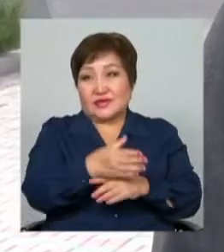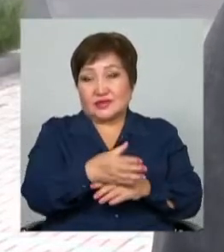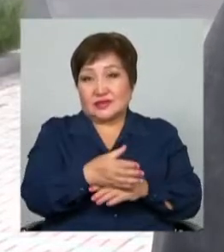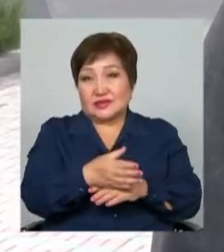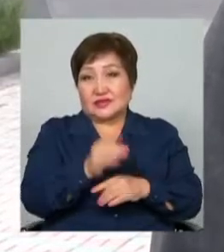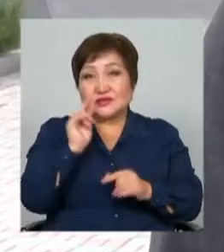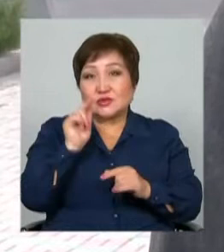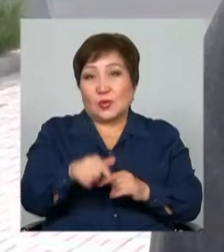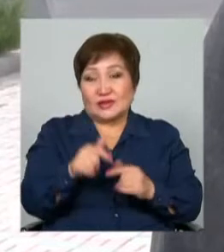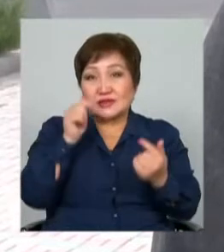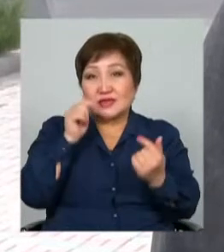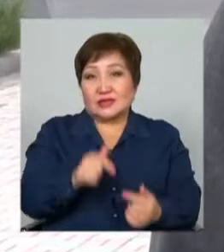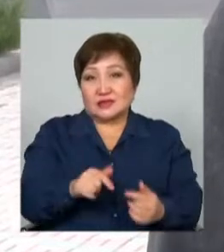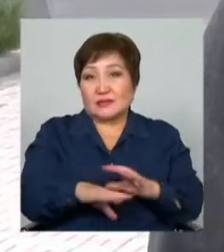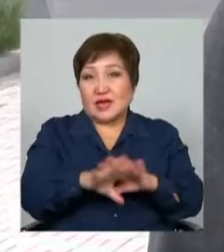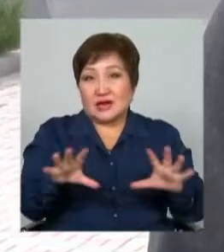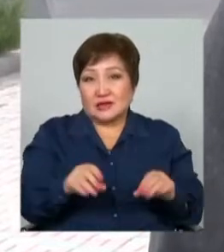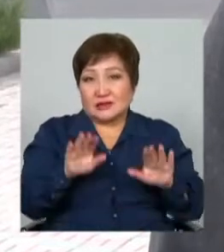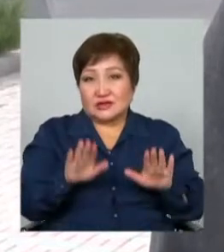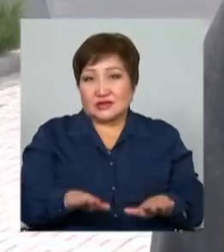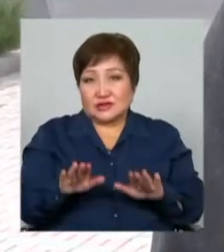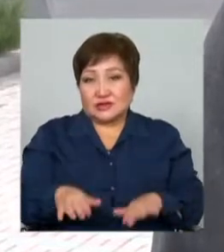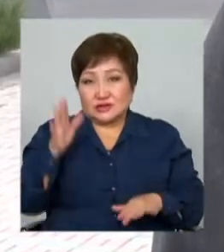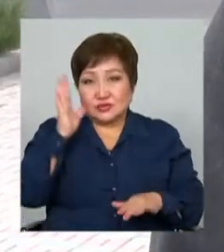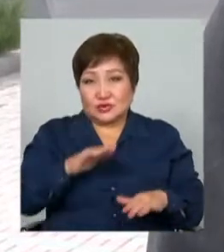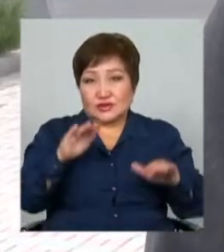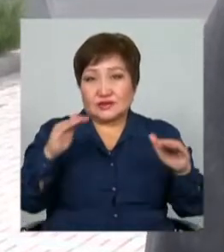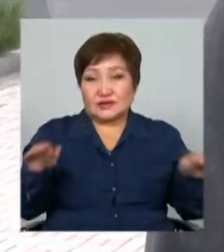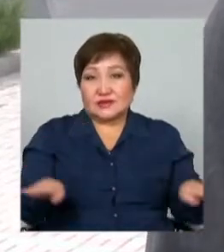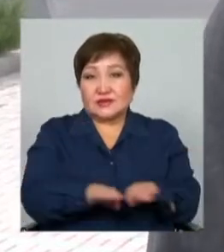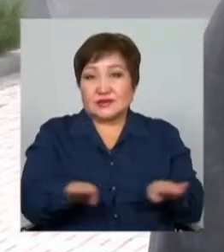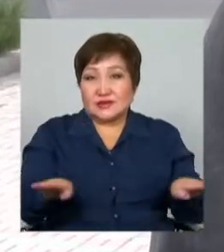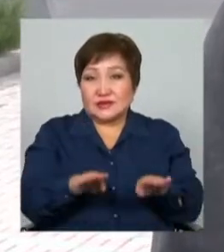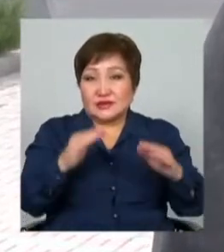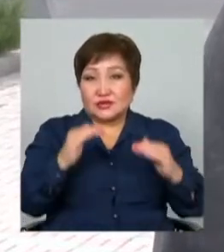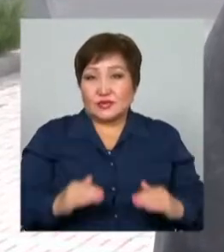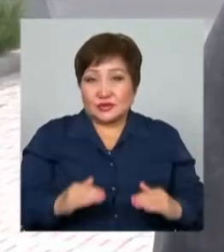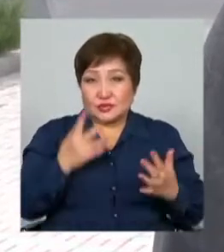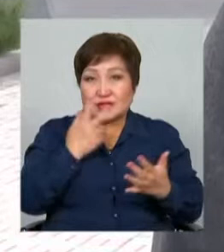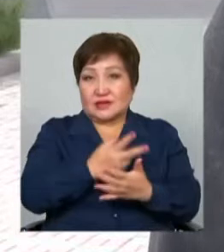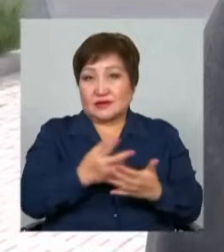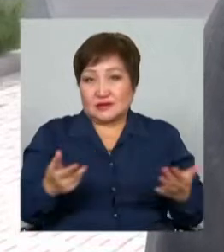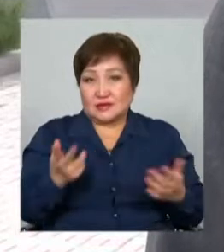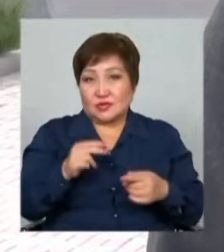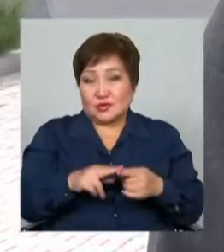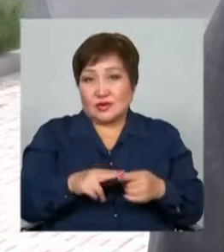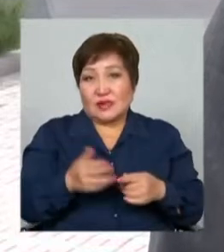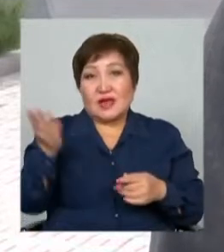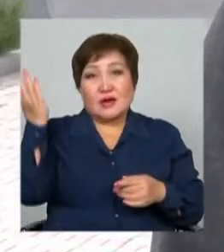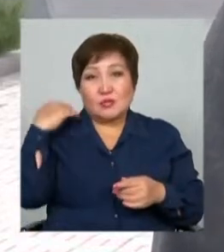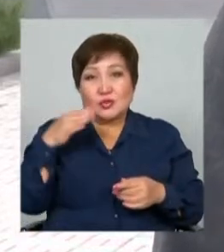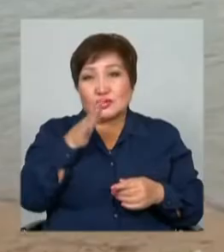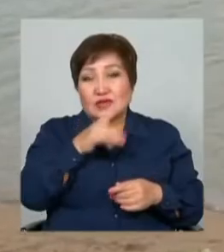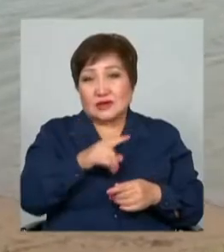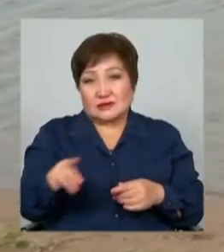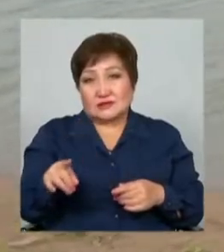Соған сәйкес барлық жерде судың деңгейінің төмендеуі байқалады. Бұл бірінші рет емес, бұрыннан қалыптасқан өзінің табиғи